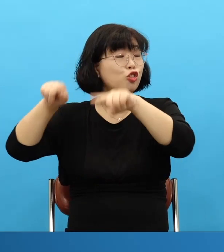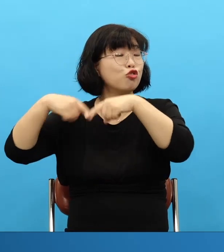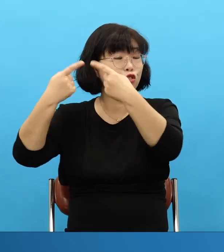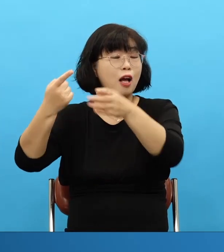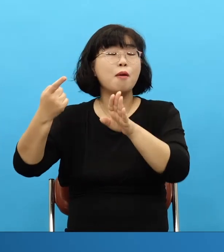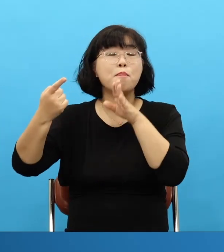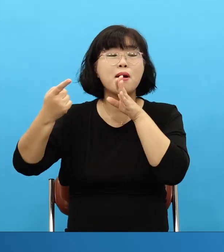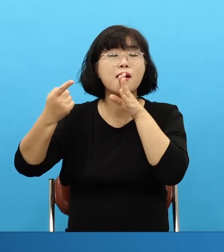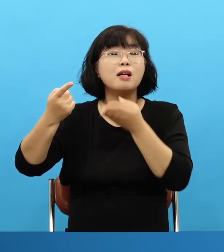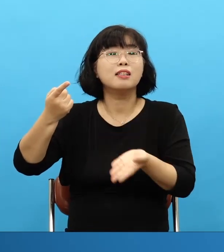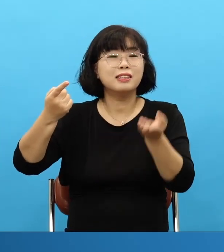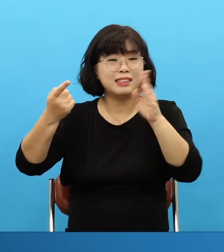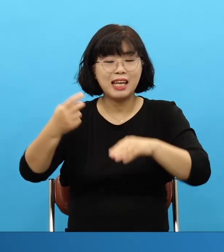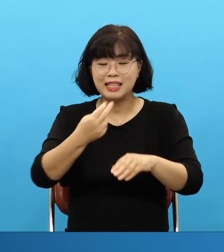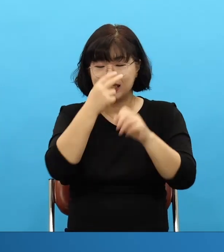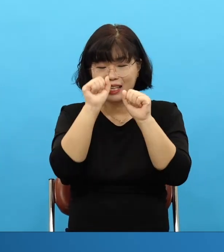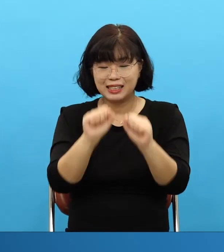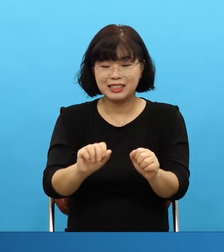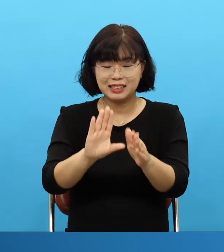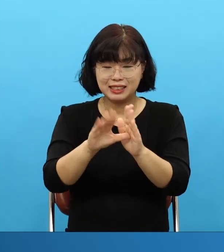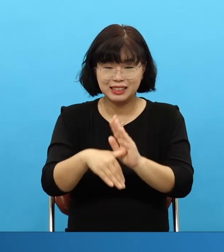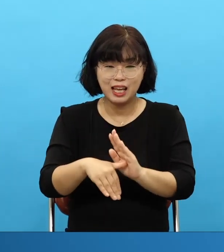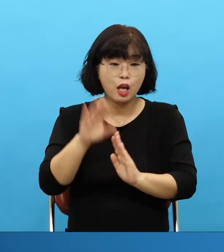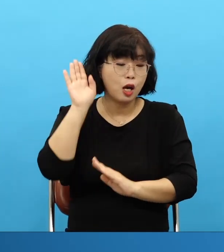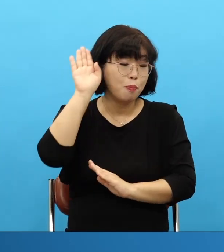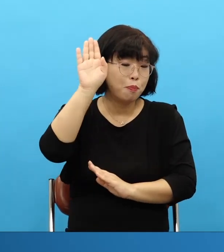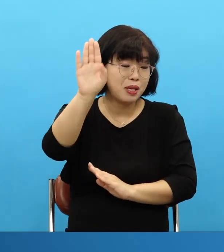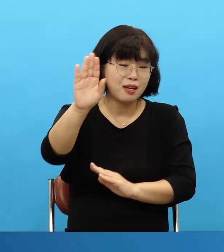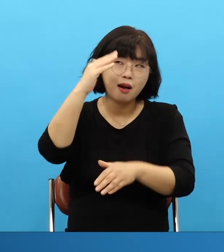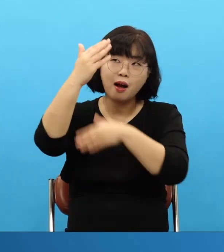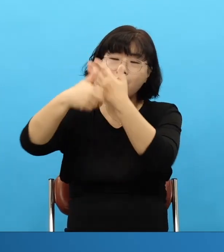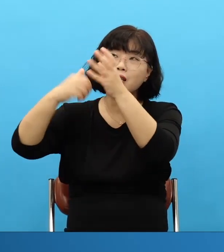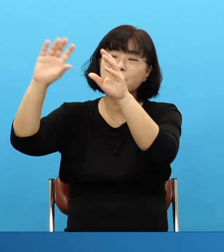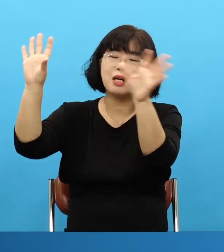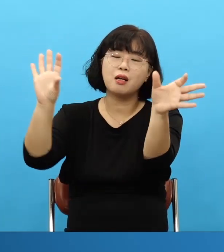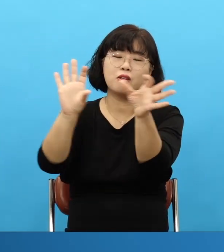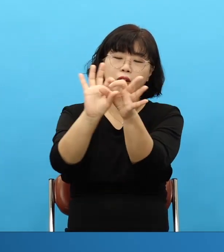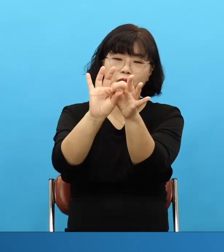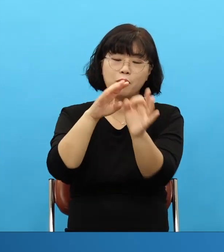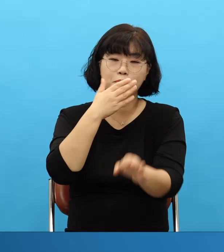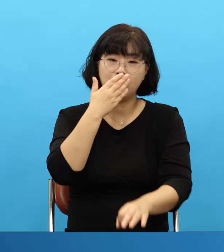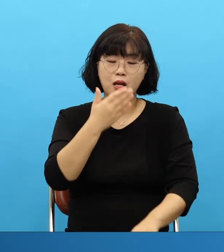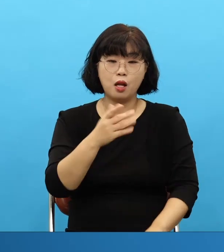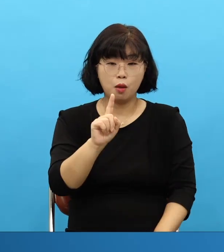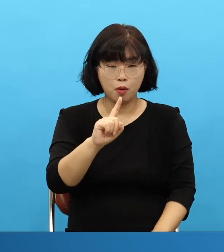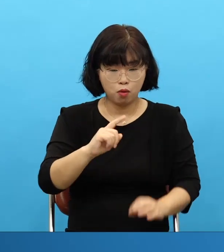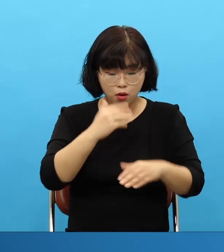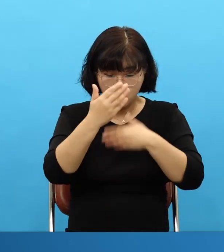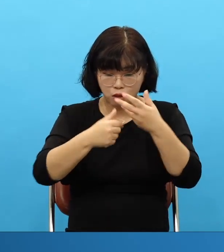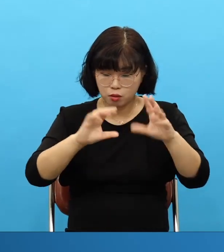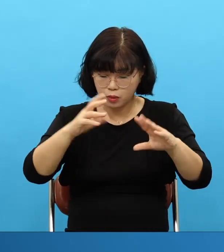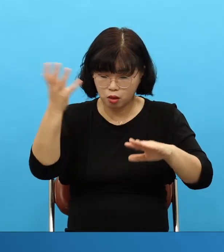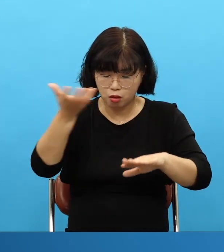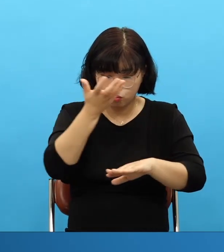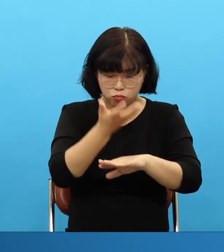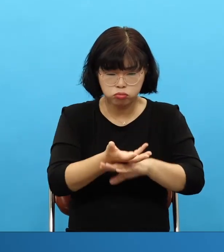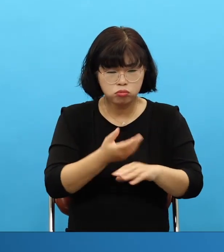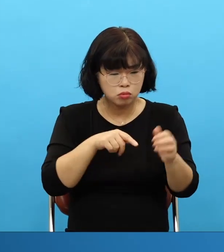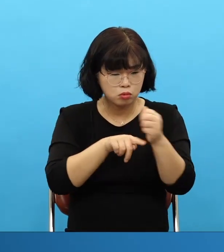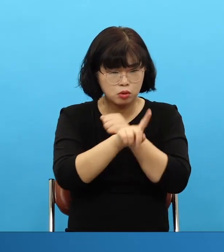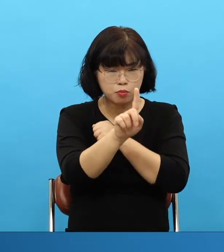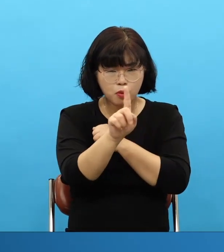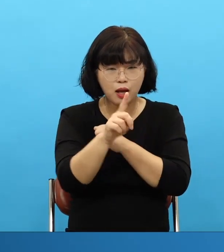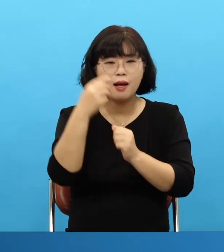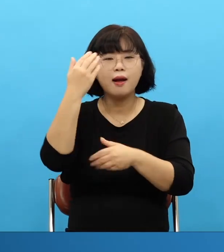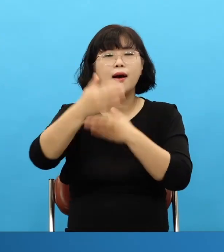kingdom has come upon us is what we need to remember. 뭐가 말입니까? What does it 하나님 나라의 일이 이루어진 거예요. In other words, the works pertaining to the kingdom